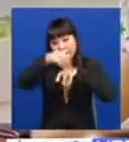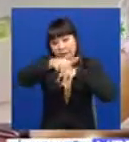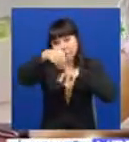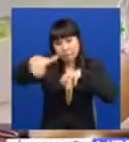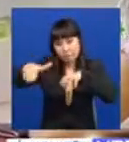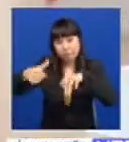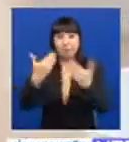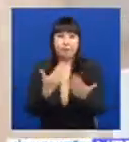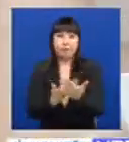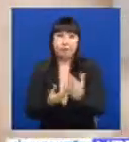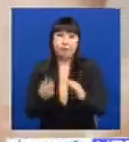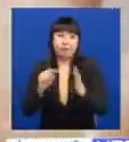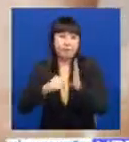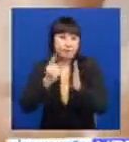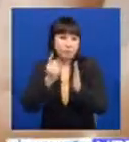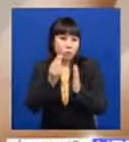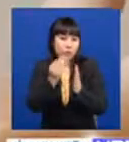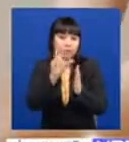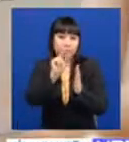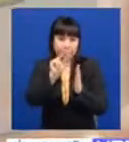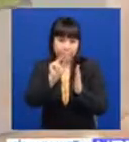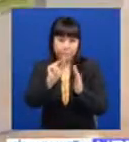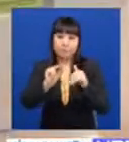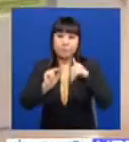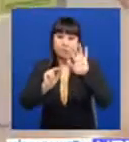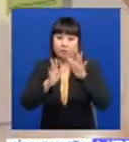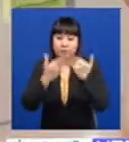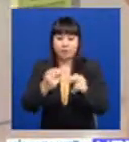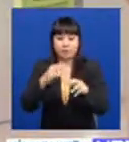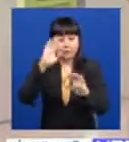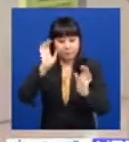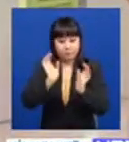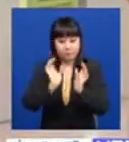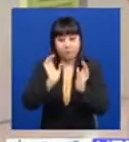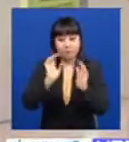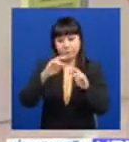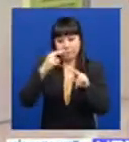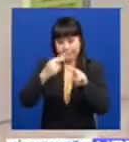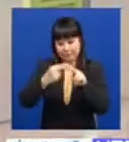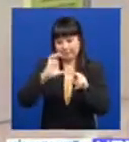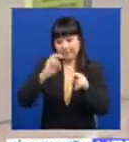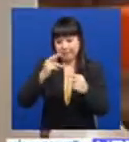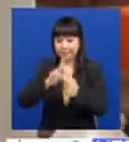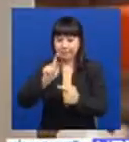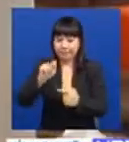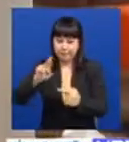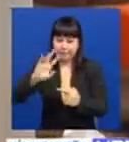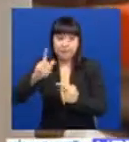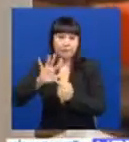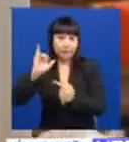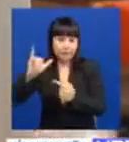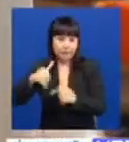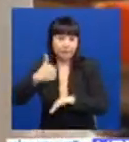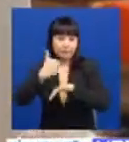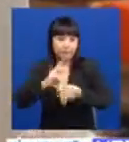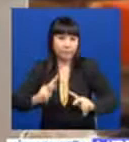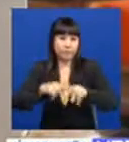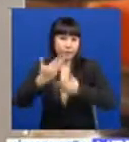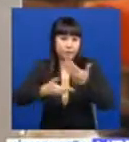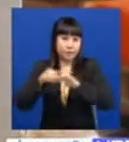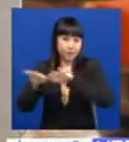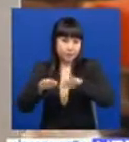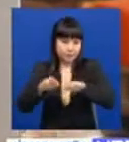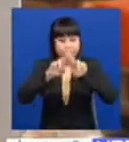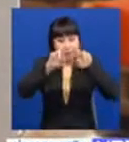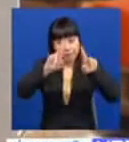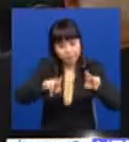เริ่มต้นที่ 30บาทซึ่งในเรื่องนี้นะคะพลเอกฉัตรชัยสาริกันยะรัฐมนตรีว่าการกระทรวงพาณิชย์ก็ได้เตรียมเชิญผู้ประกอบ